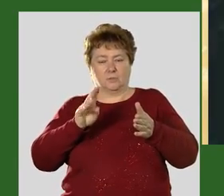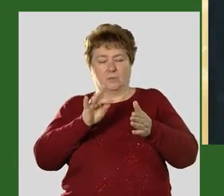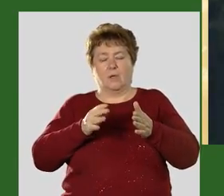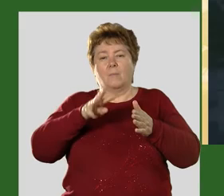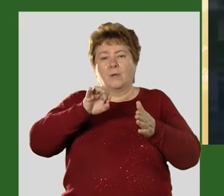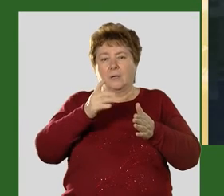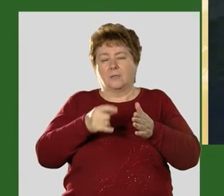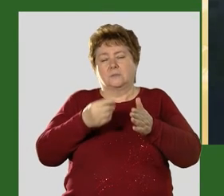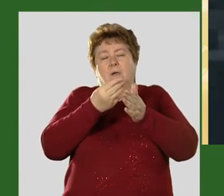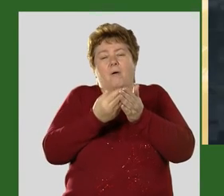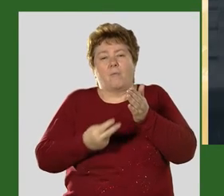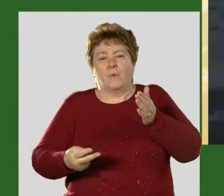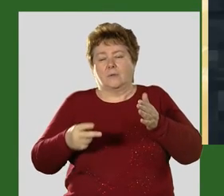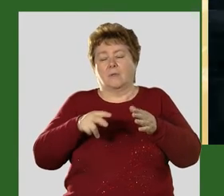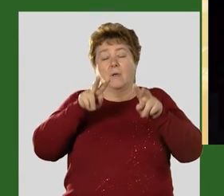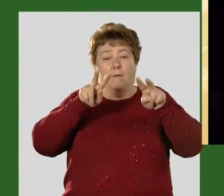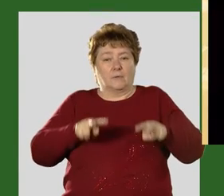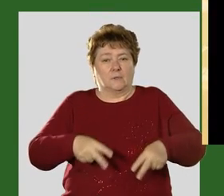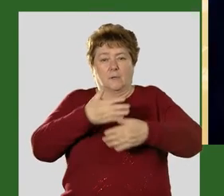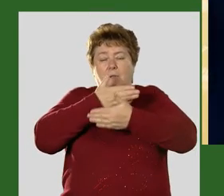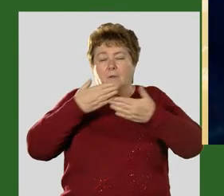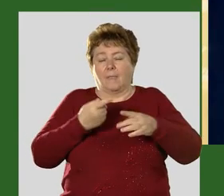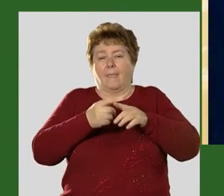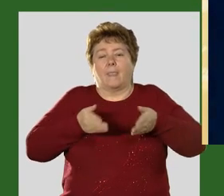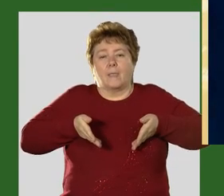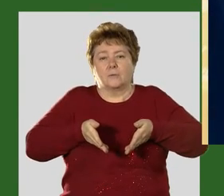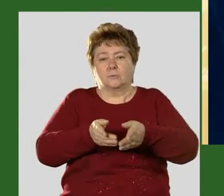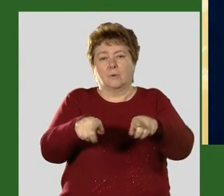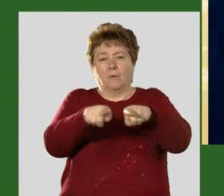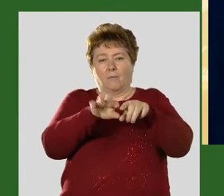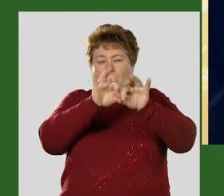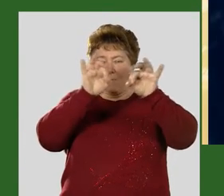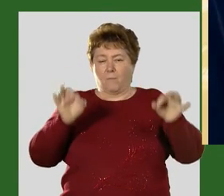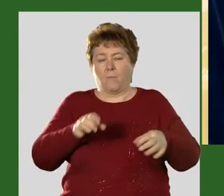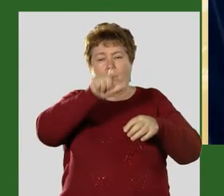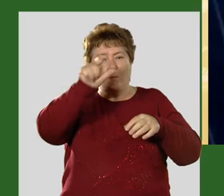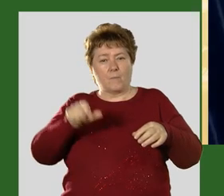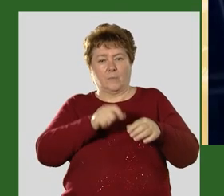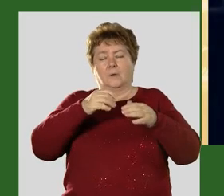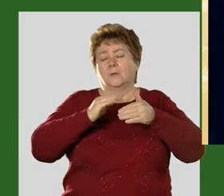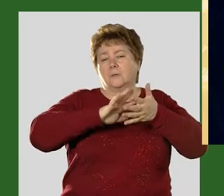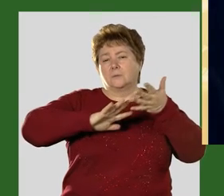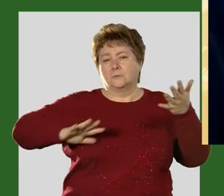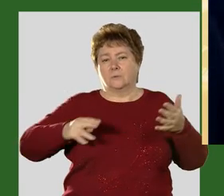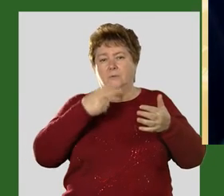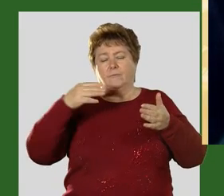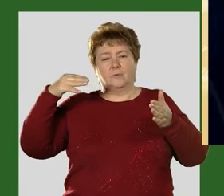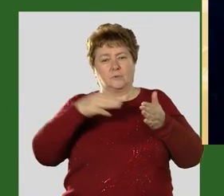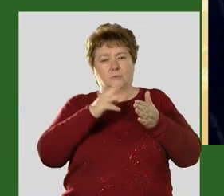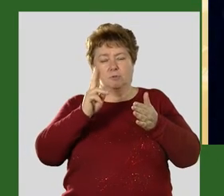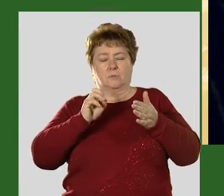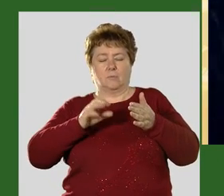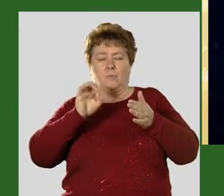Марианская впадина – не вертикальная бездна. Это желоб в форме полумесяца, растянувшийся на 2500